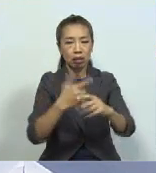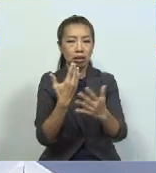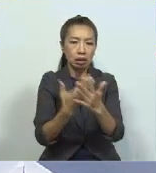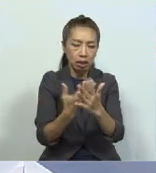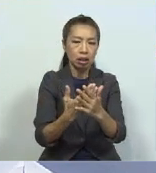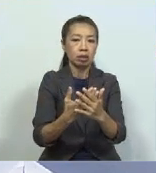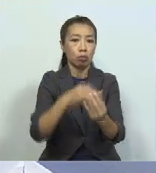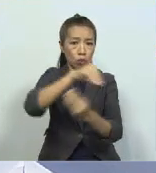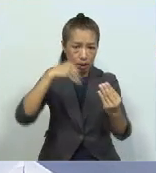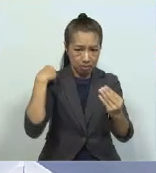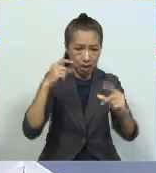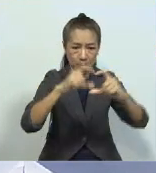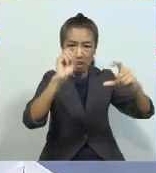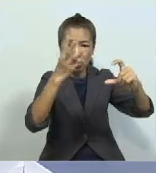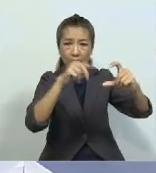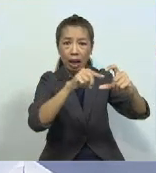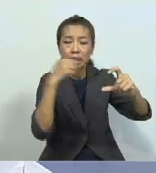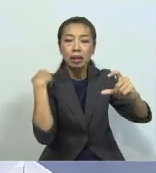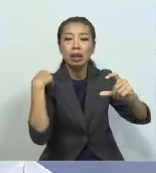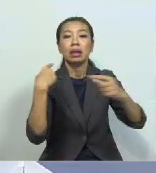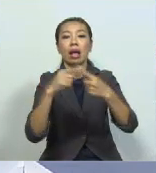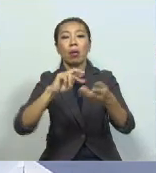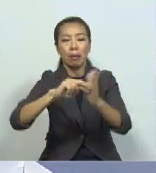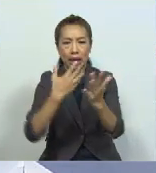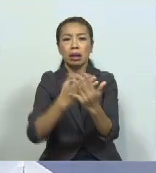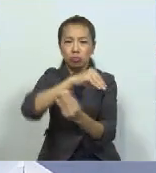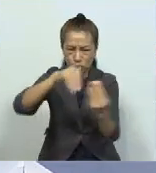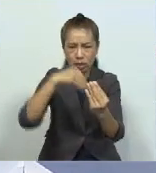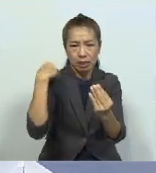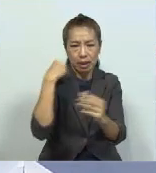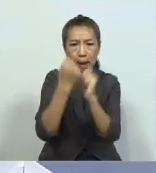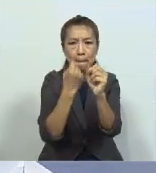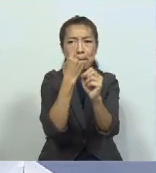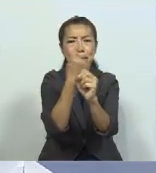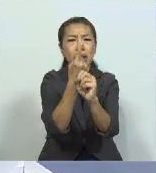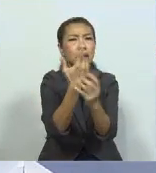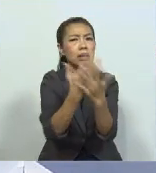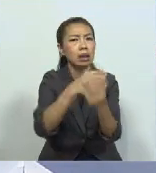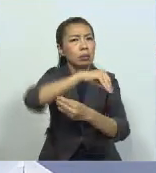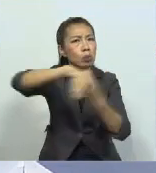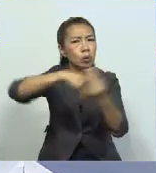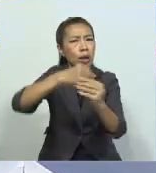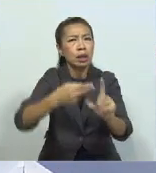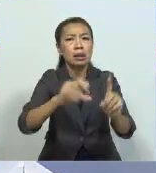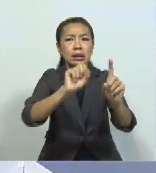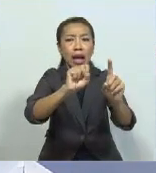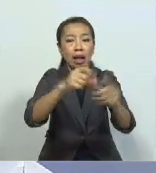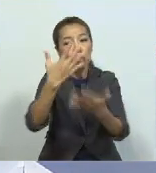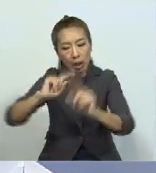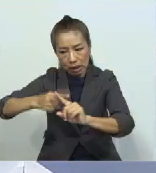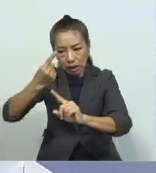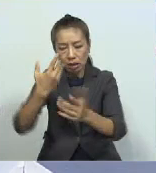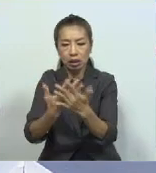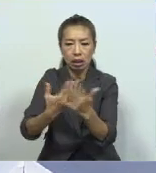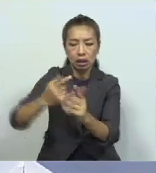รายได้คนที่ถือบัตรสวัสดิการแห่งรัฐก็คือคนที่มีรายได้น้อยมีรายได้ไม่เกิน 100,000 บาทต่อปีหรือว่าเดือนนึงเนี่ยไม่เกิน 10,000 บา